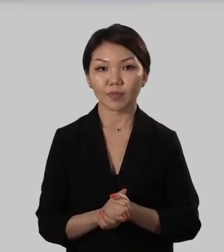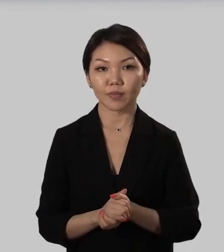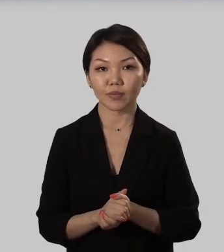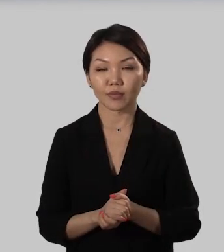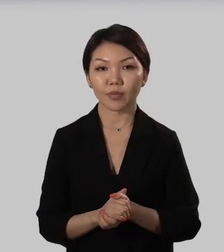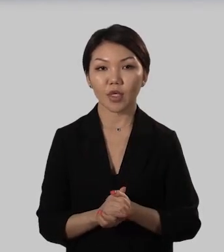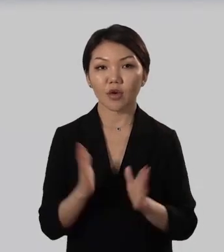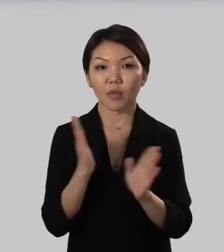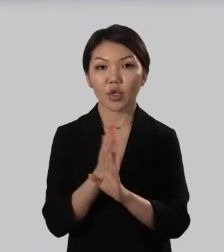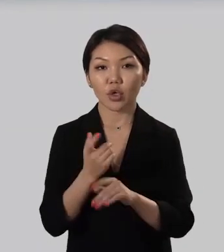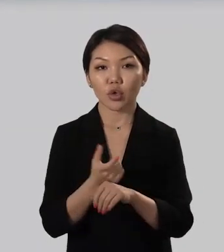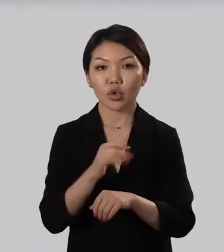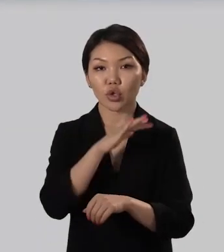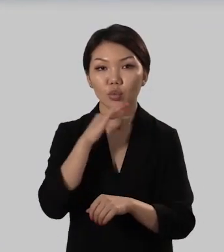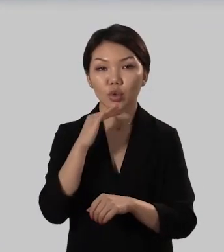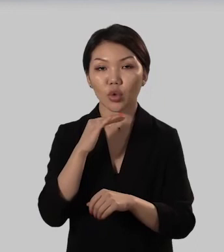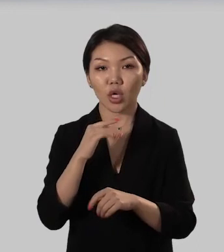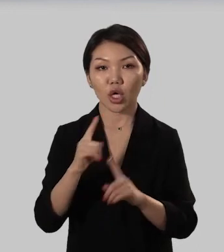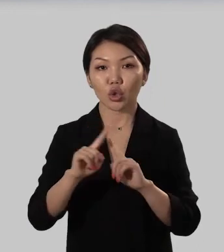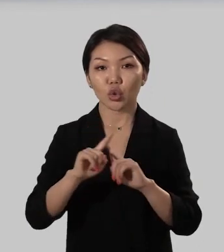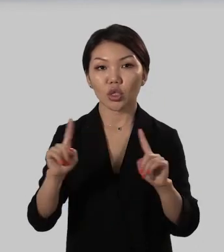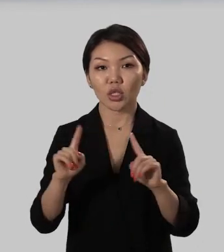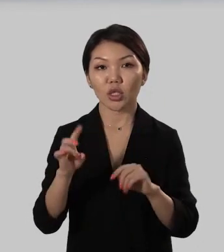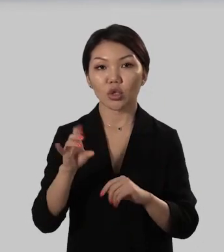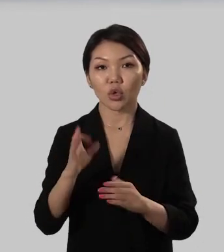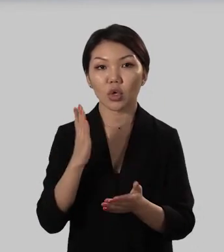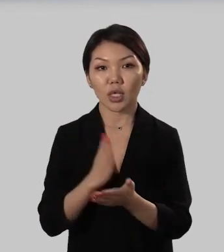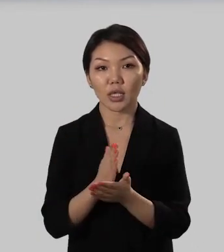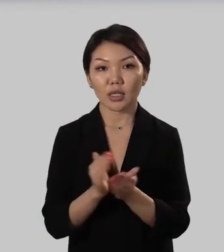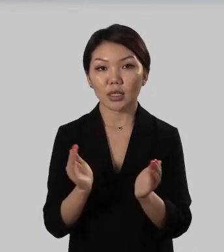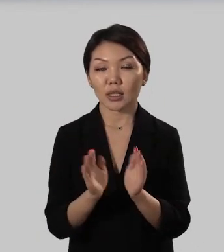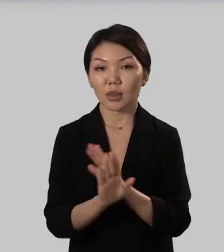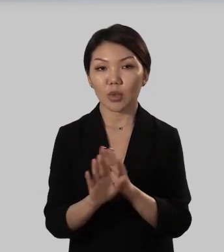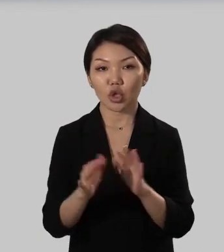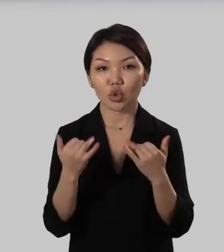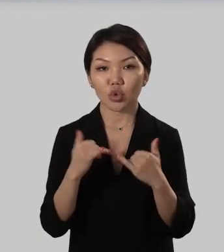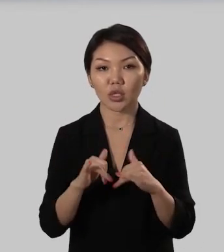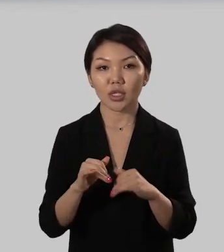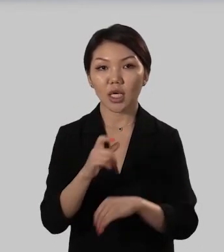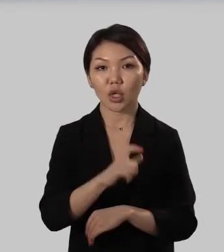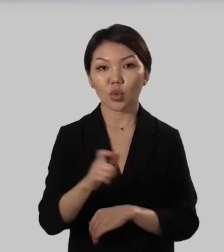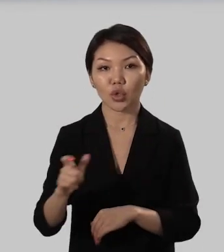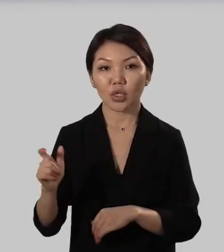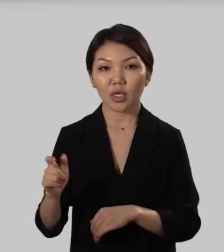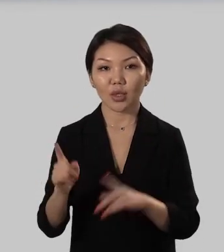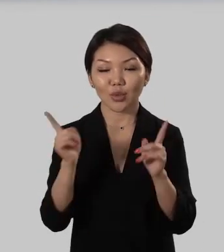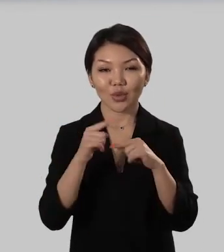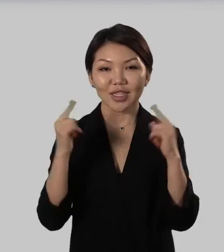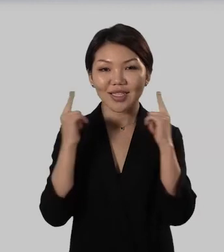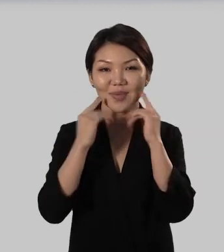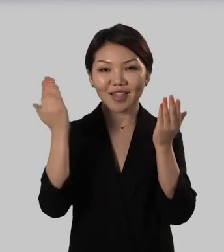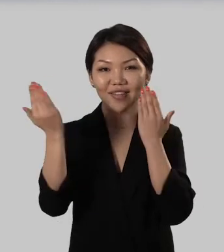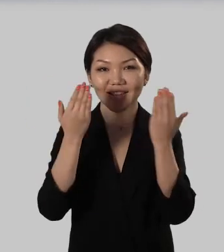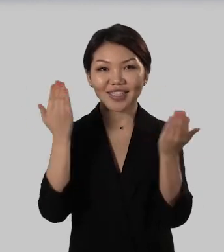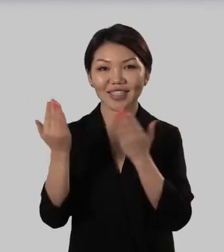в природе очень много чудес но есть не меньше и чудеса и у людей улыбка